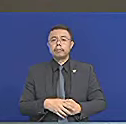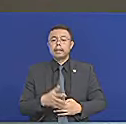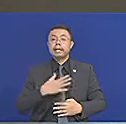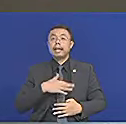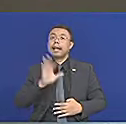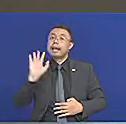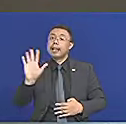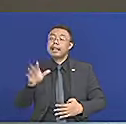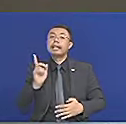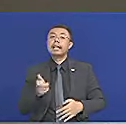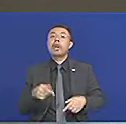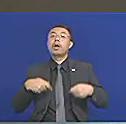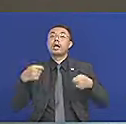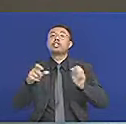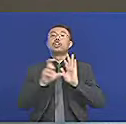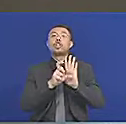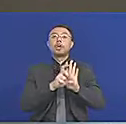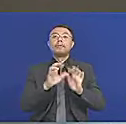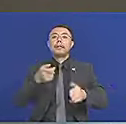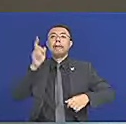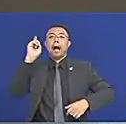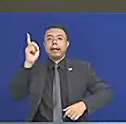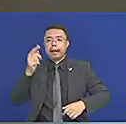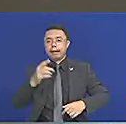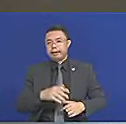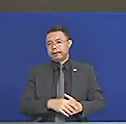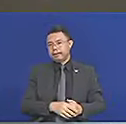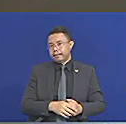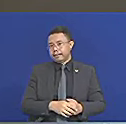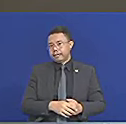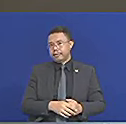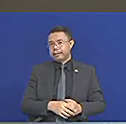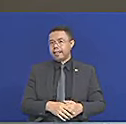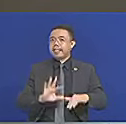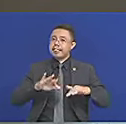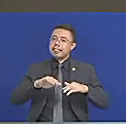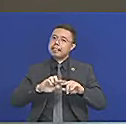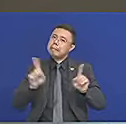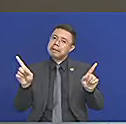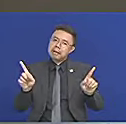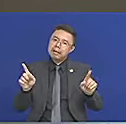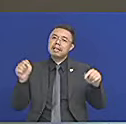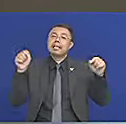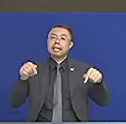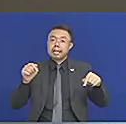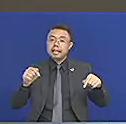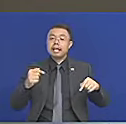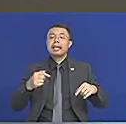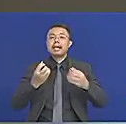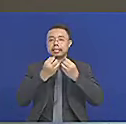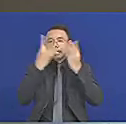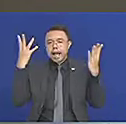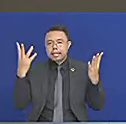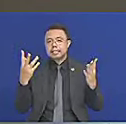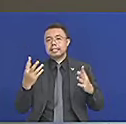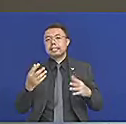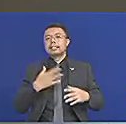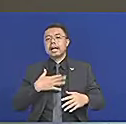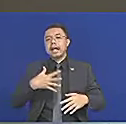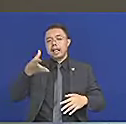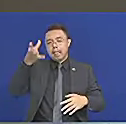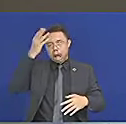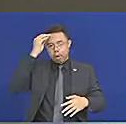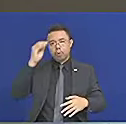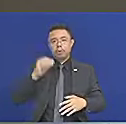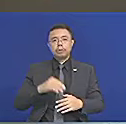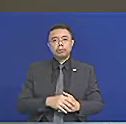Saya nanti kalau beri contoh nanti bisa bahaya. Tapi ya itu yang jelas-jelas saya tahu.